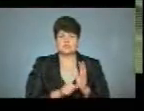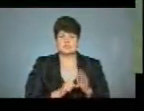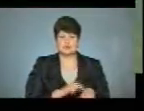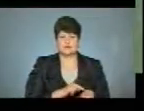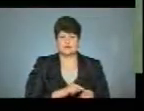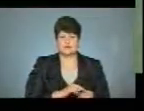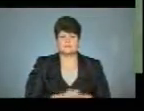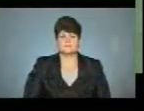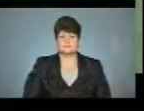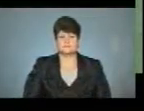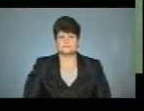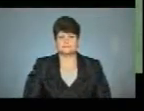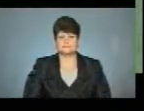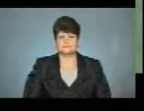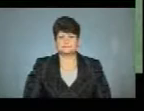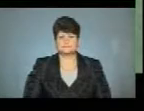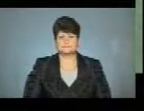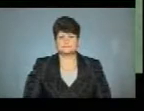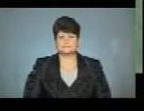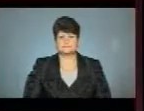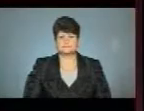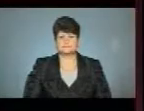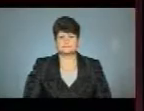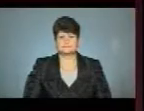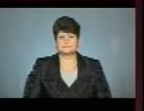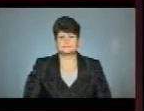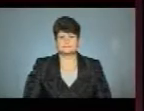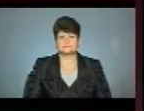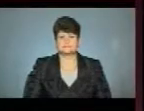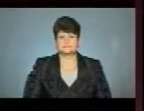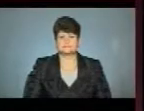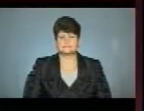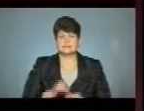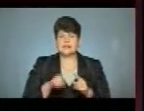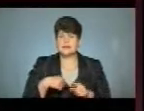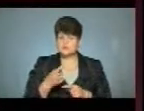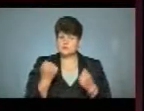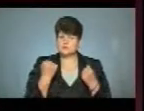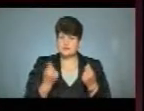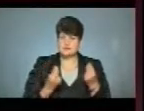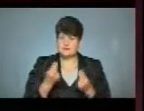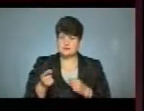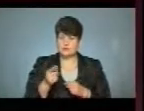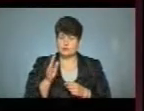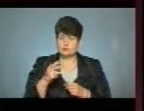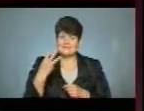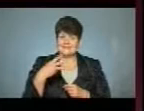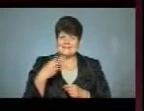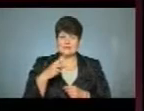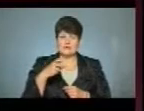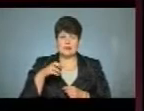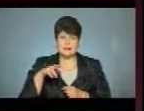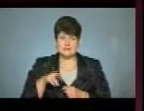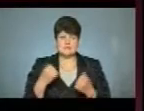години. Світлана Лазорик, Василь Панчук. Новини. Наступні спортивні ігри в Тернополі пройдуть 30 липня